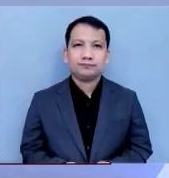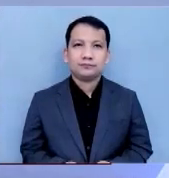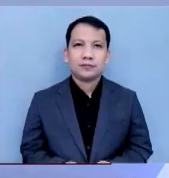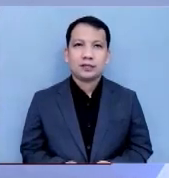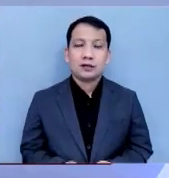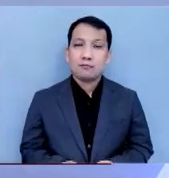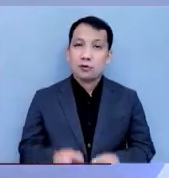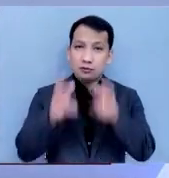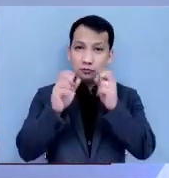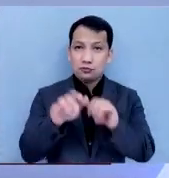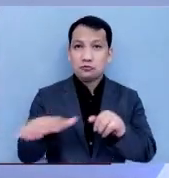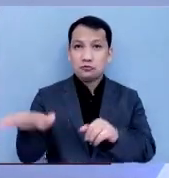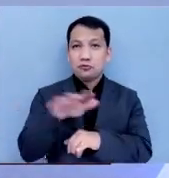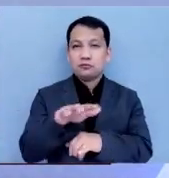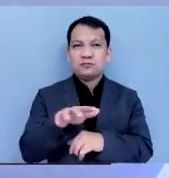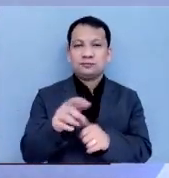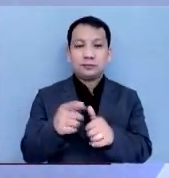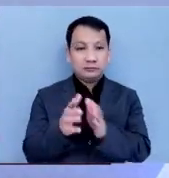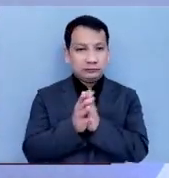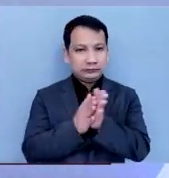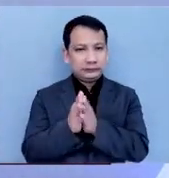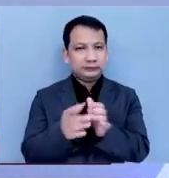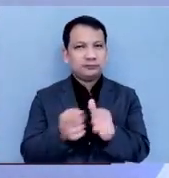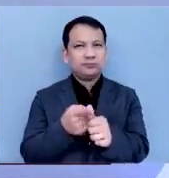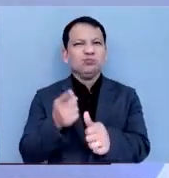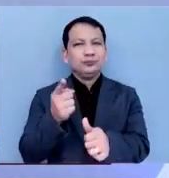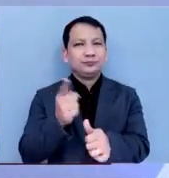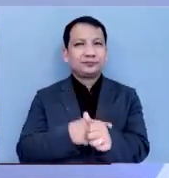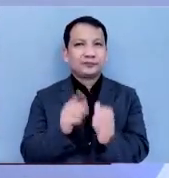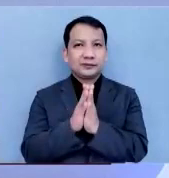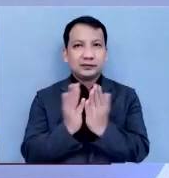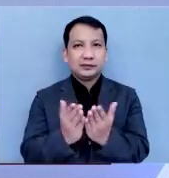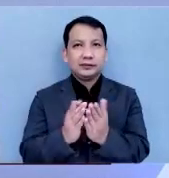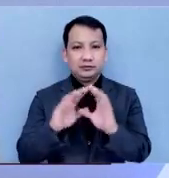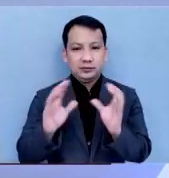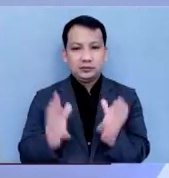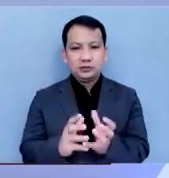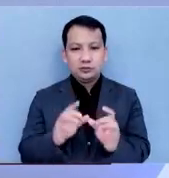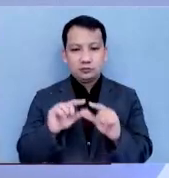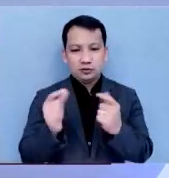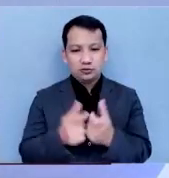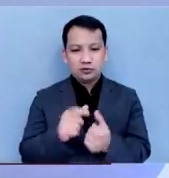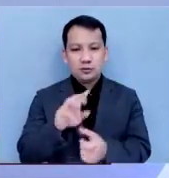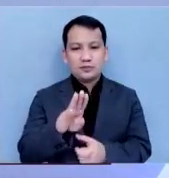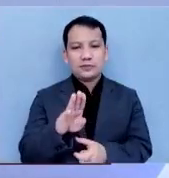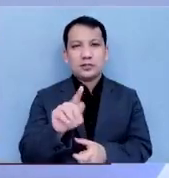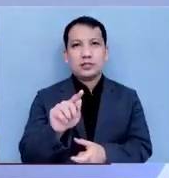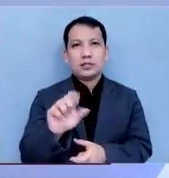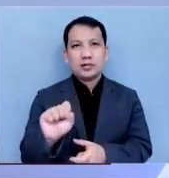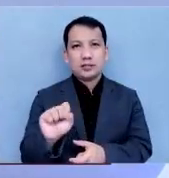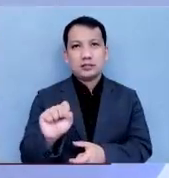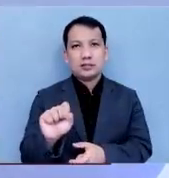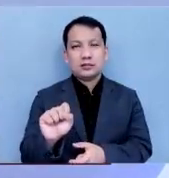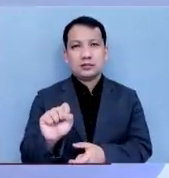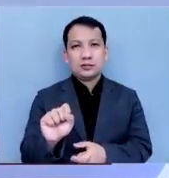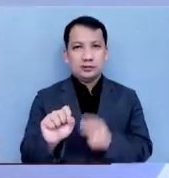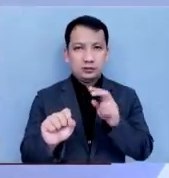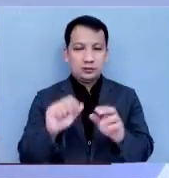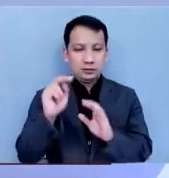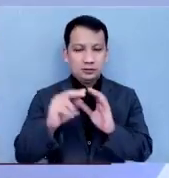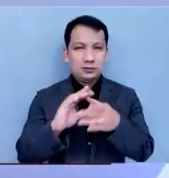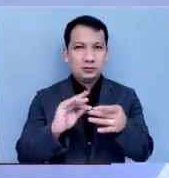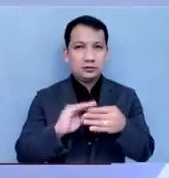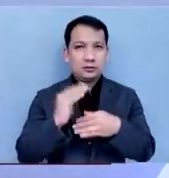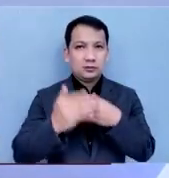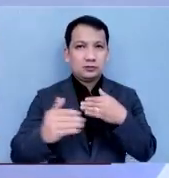Attention, ARMY! Excited na ba kayo sa first ever book ng global supergroup na BTS? Beyond the Story ang title niyan, kung